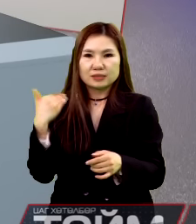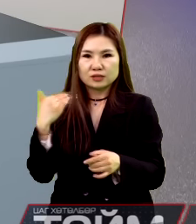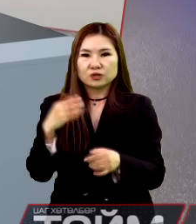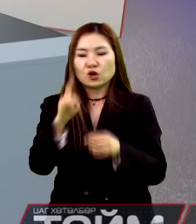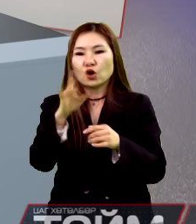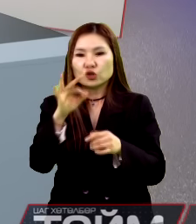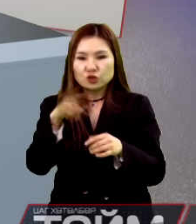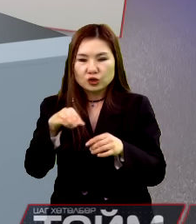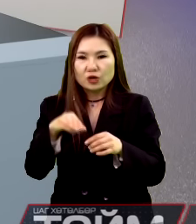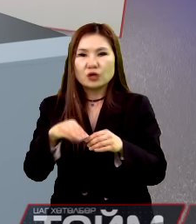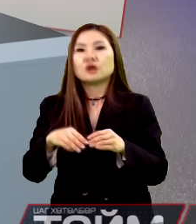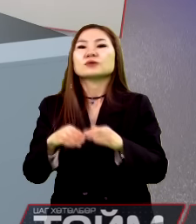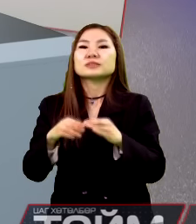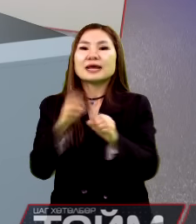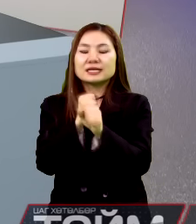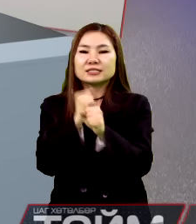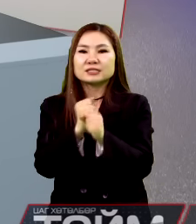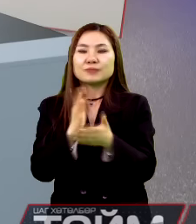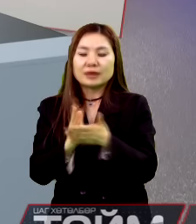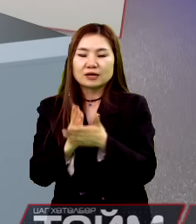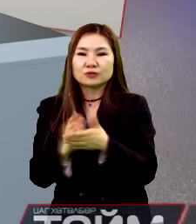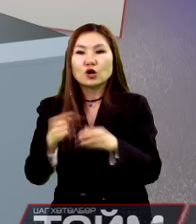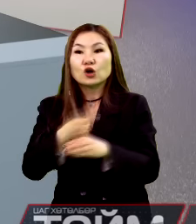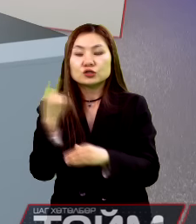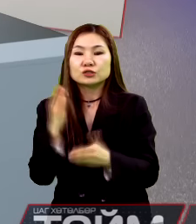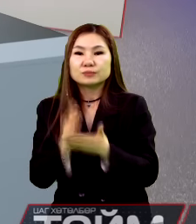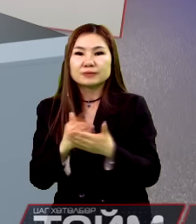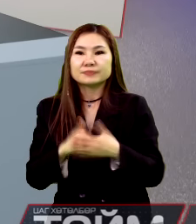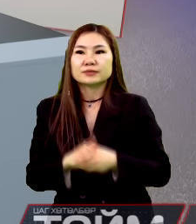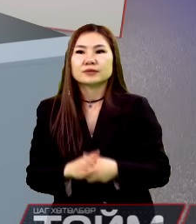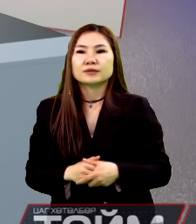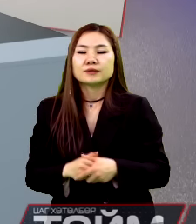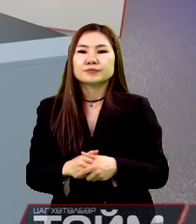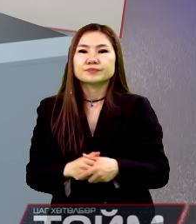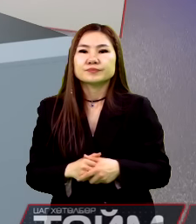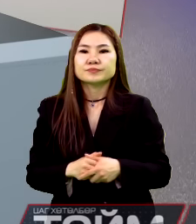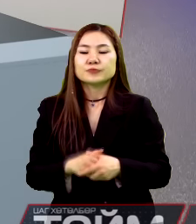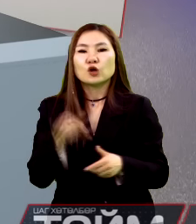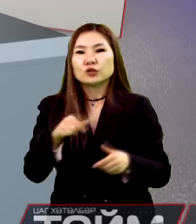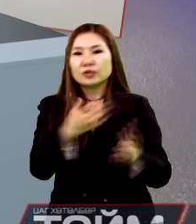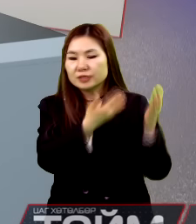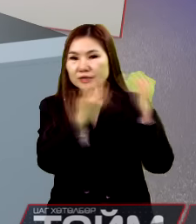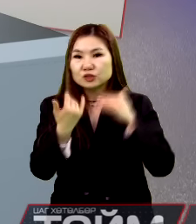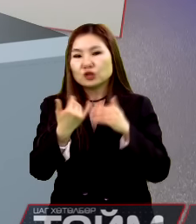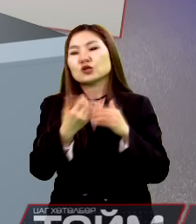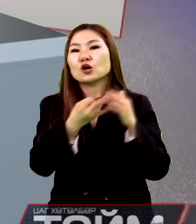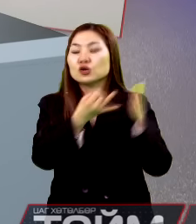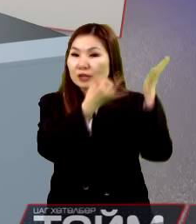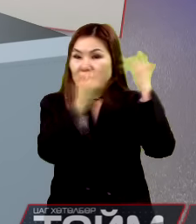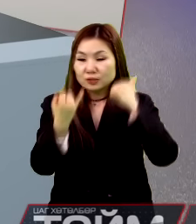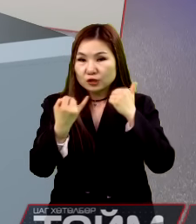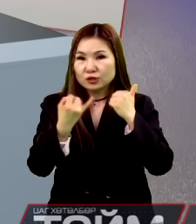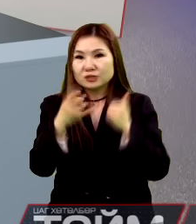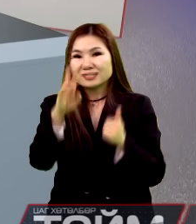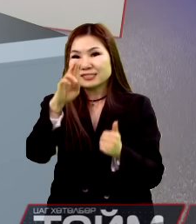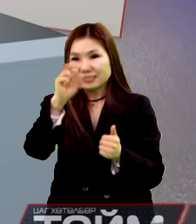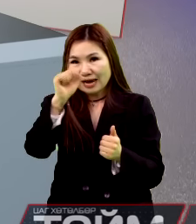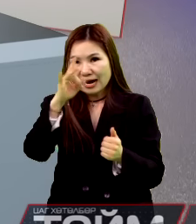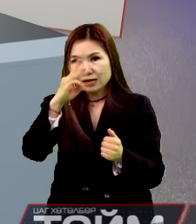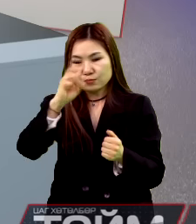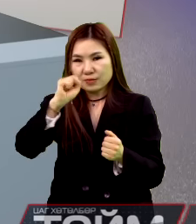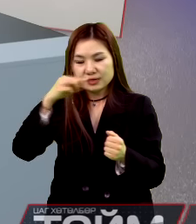бууж хоттой ажиллаад байгаа зүйлүүдийг сонцолж байгаа. Одоо ирэх 7 хоногт өнгөрсөн дараа ирэх 7 хоногт юм байна. Хотын дарга яарамгт ажиллана гэж байгаа.